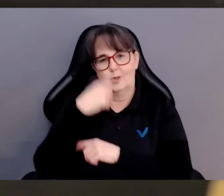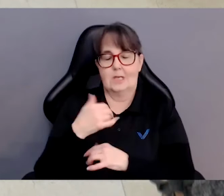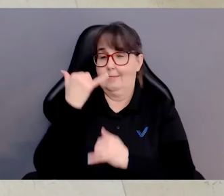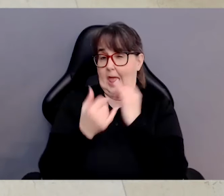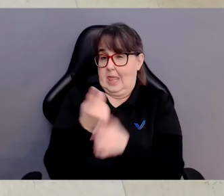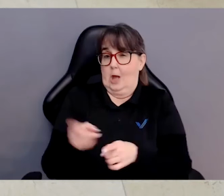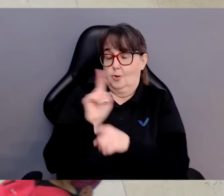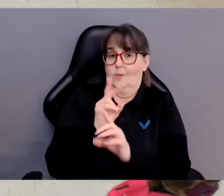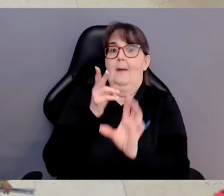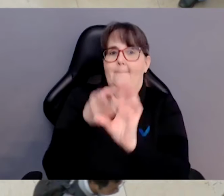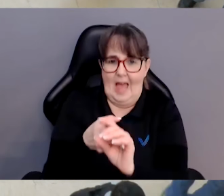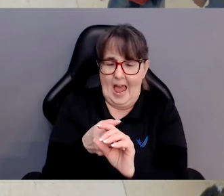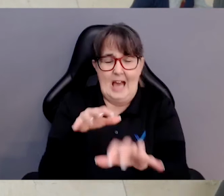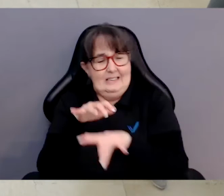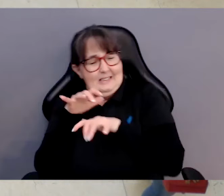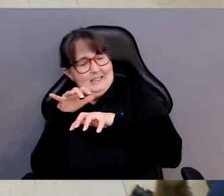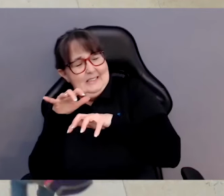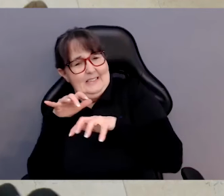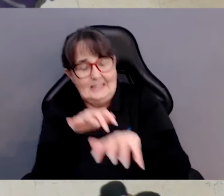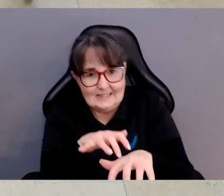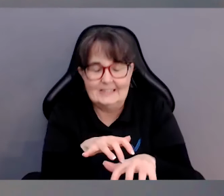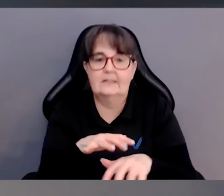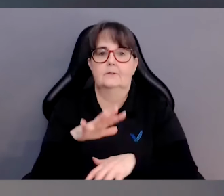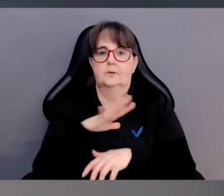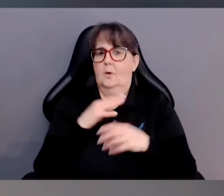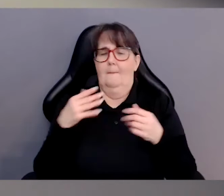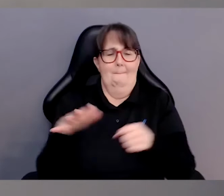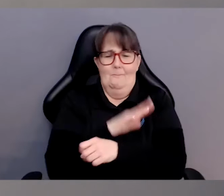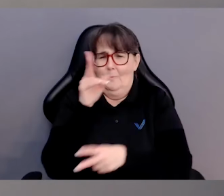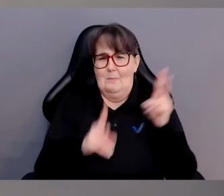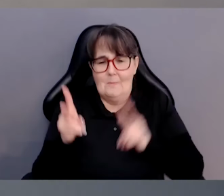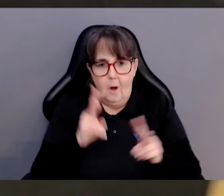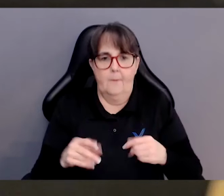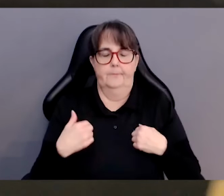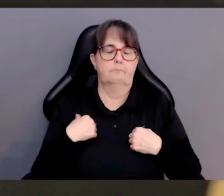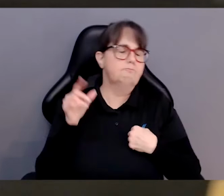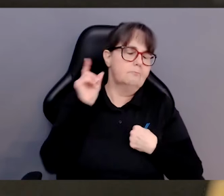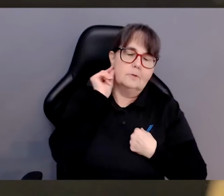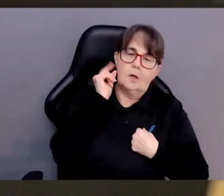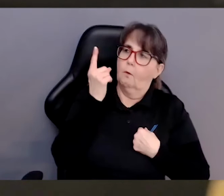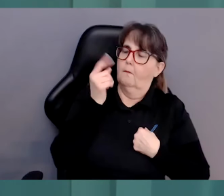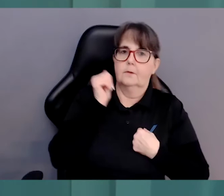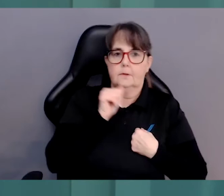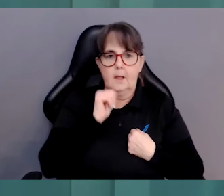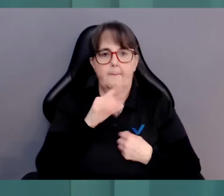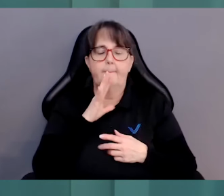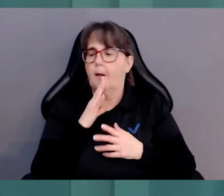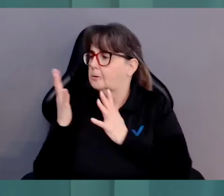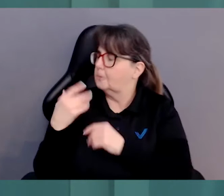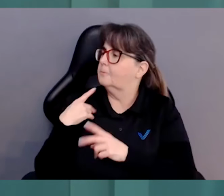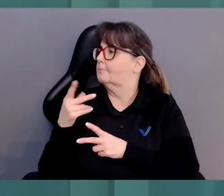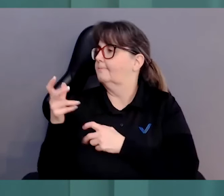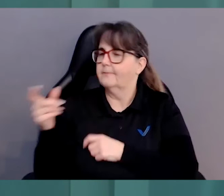dernière journée de l'exposition. La salle était pleine de monde. Là, j'entends une dame